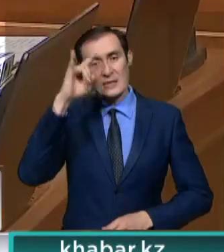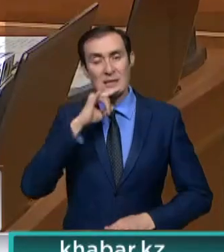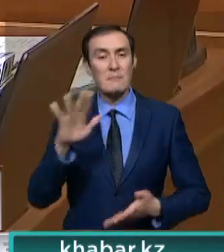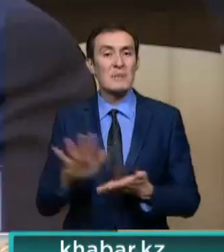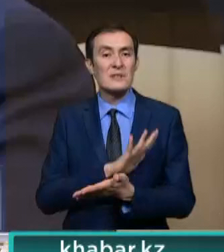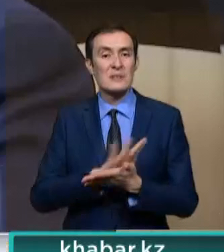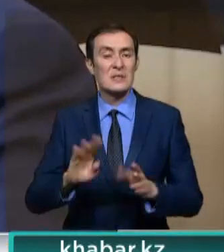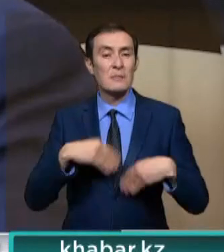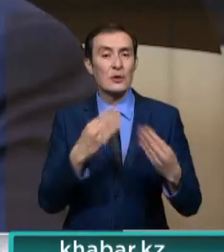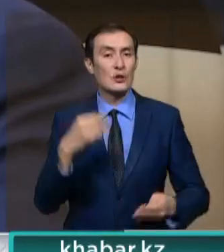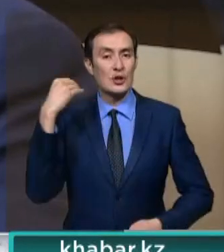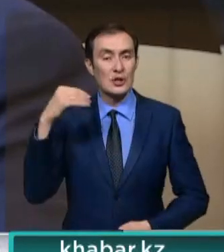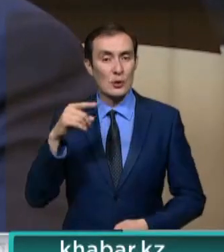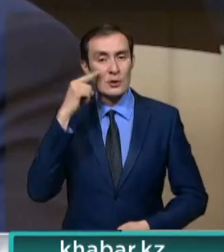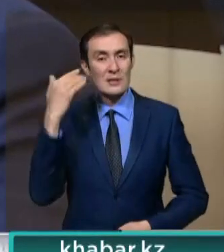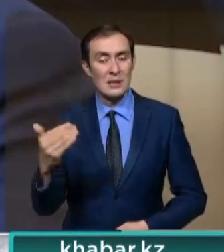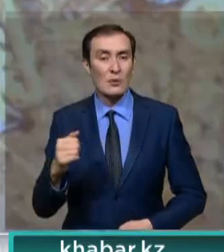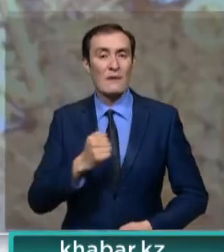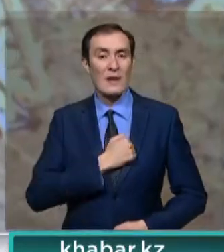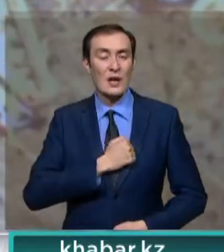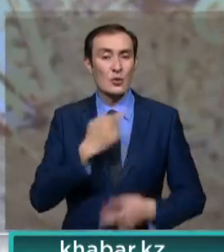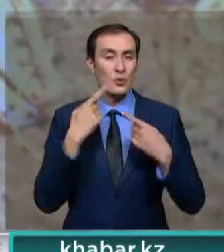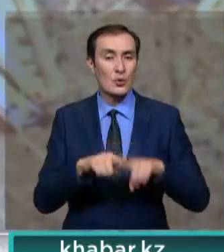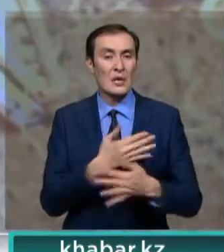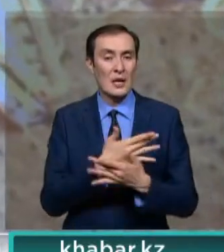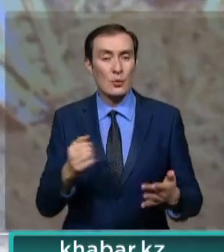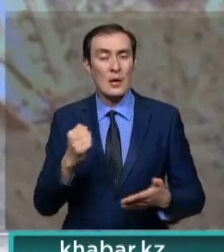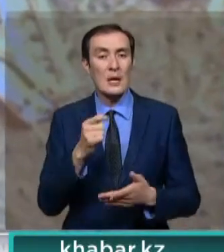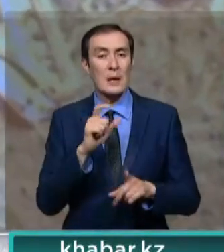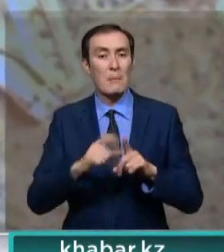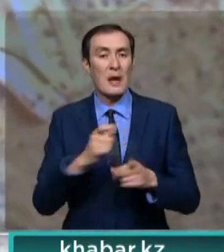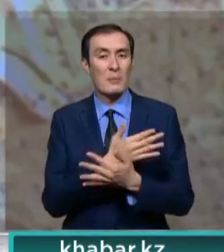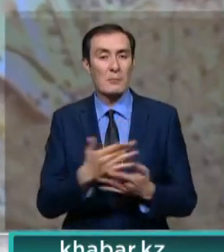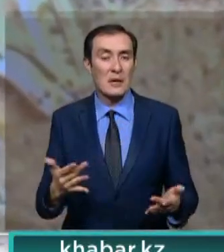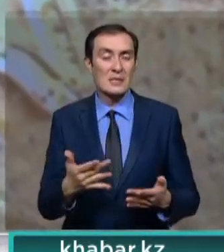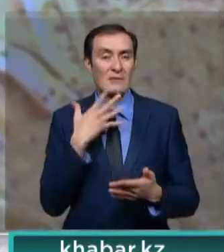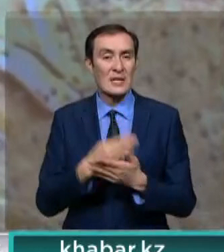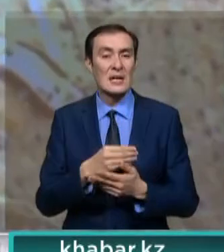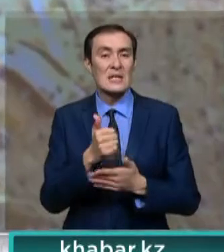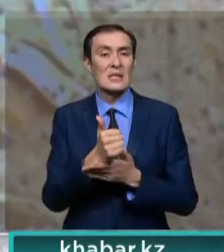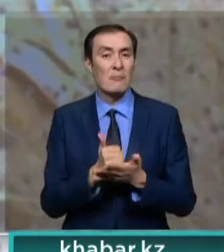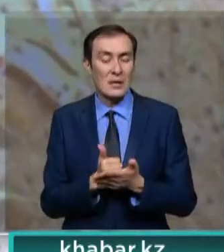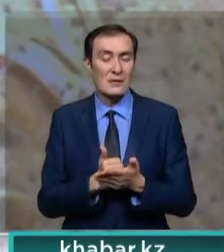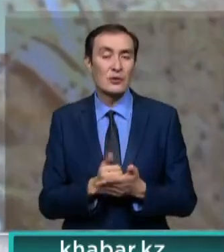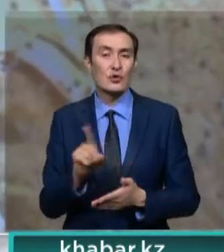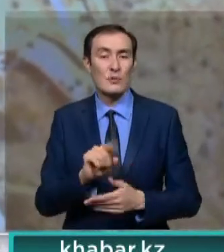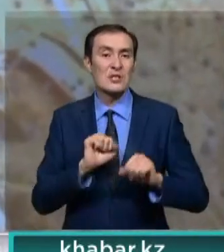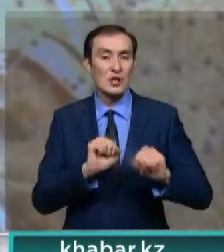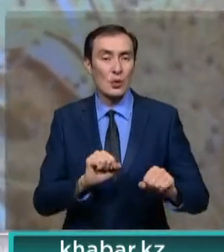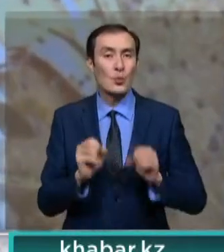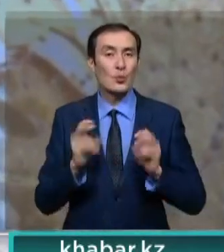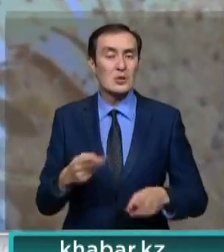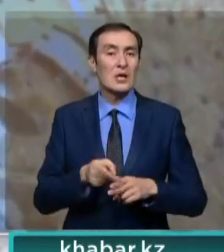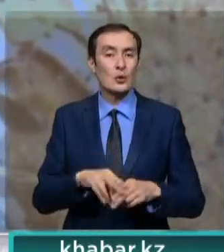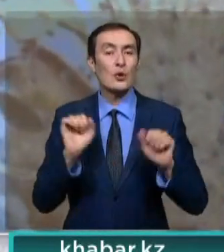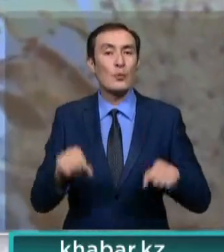Казахстан безвозмездно передаст Таджикистану и Кыргызстану военную технику и боеприпасы из своих запасов для отражения угроз,